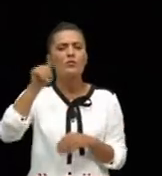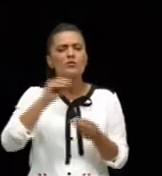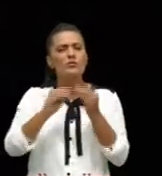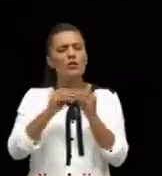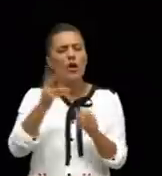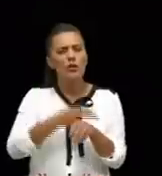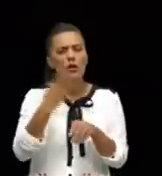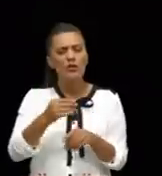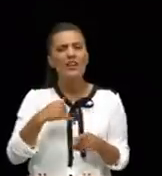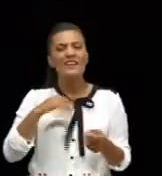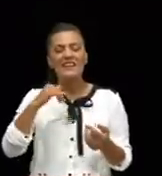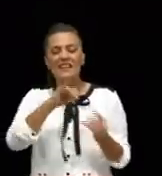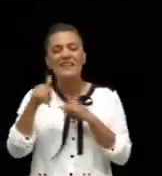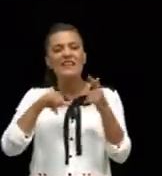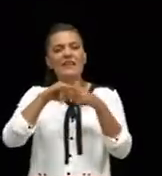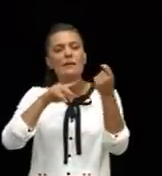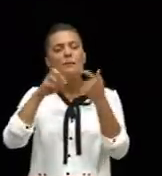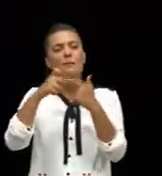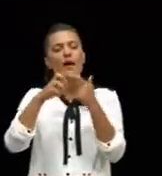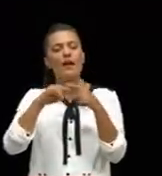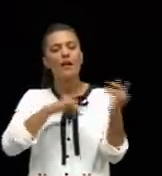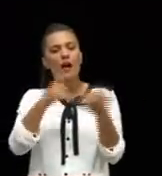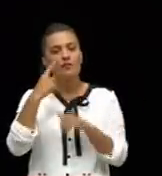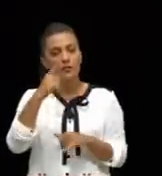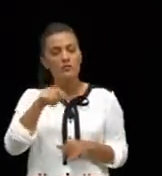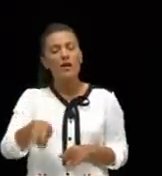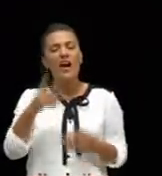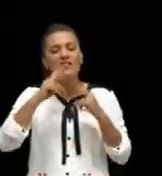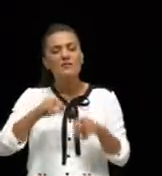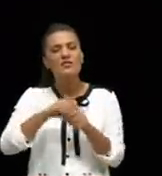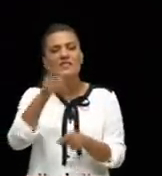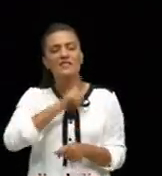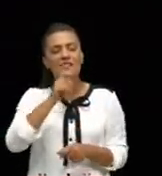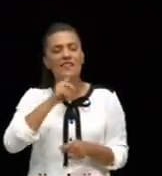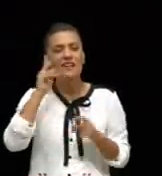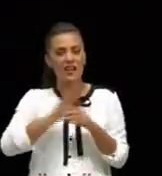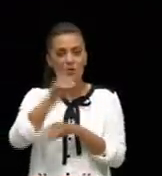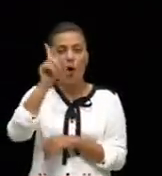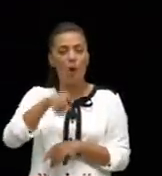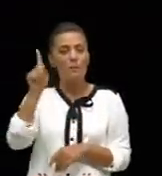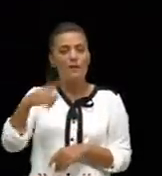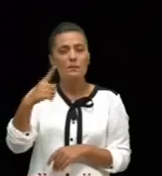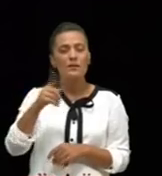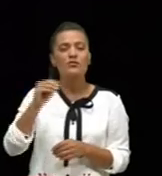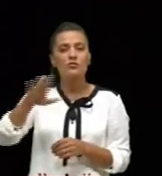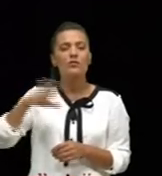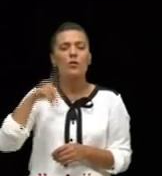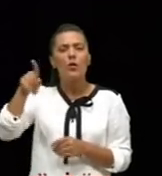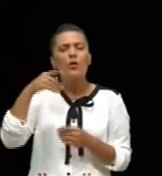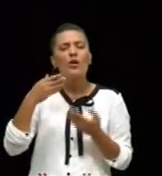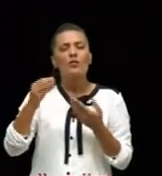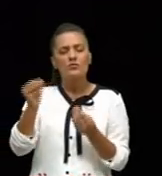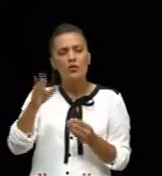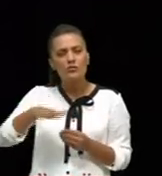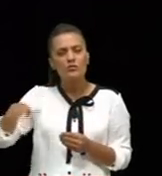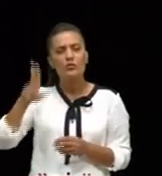olarak da hiperaktiviteyi gösteriyorlar. Araştırma için İngiltere'de yaşayan 11 bin çocuk bulunuyor ve bu yavrularımızın uyku problemlerinin